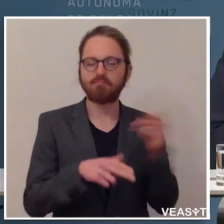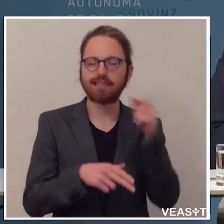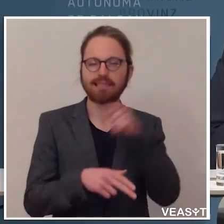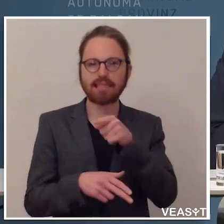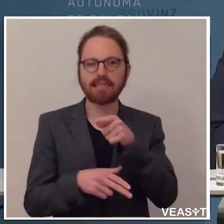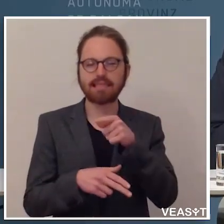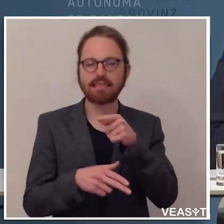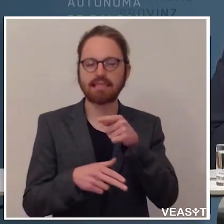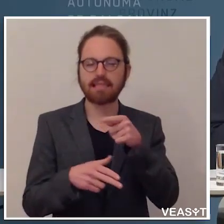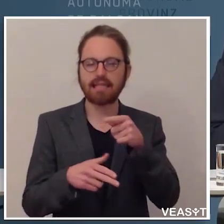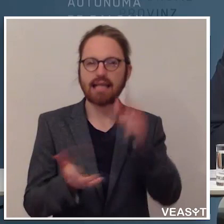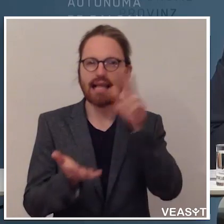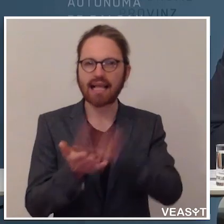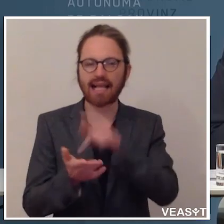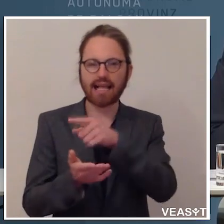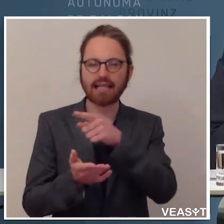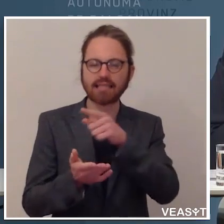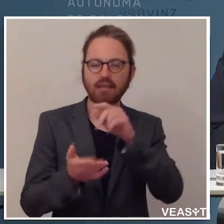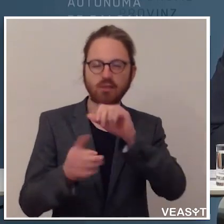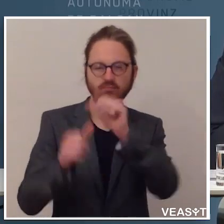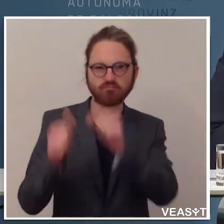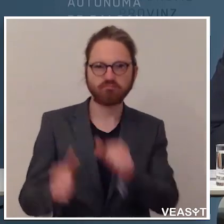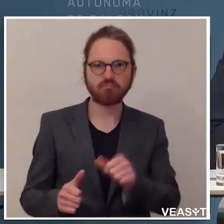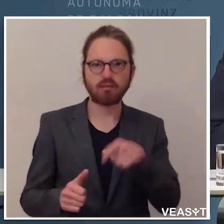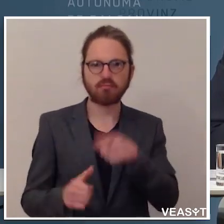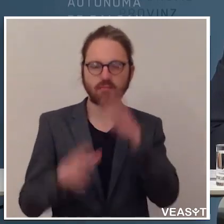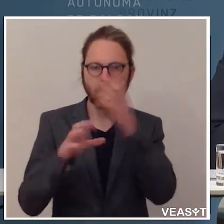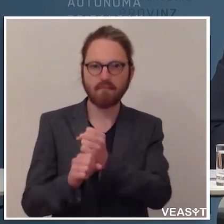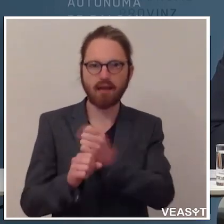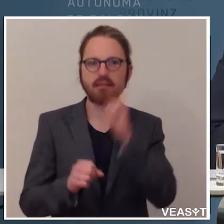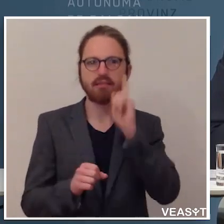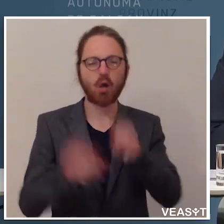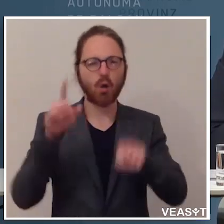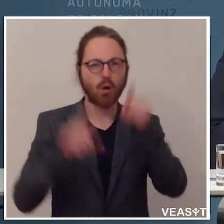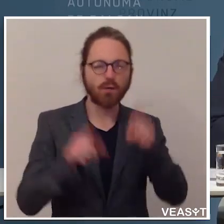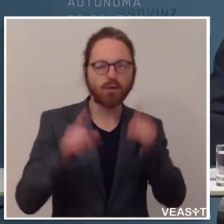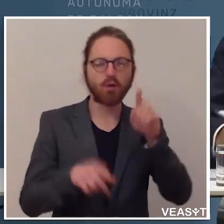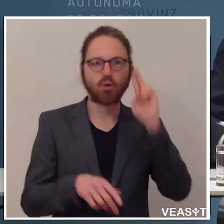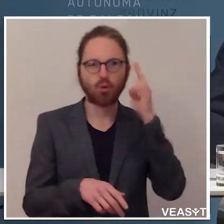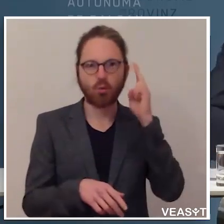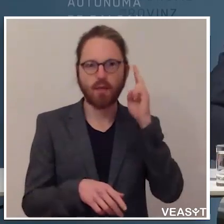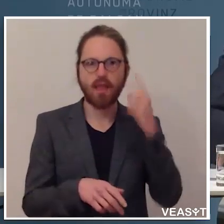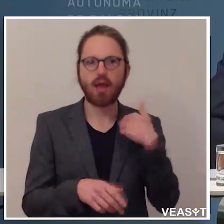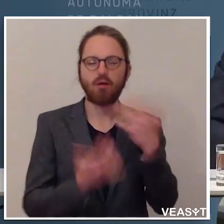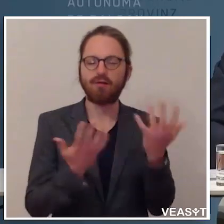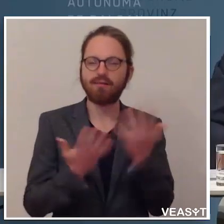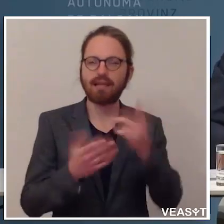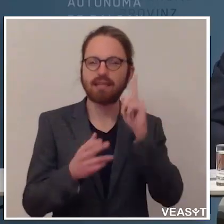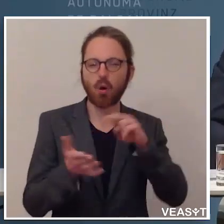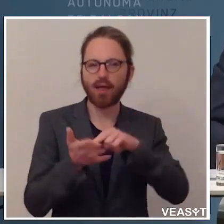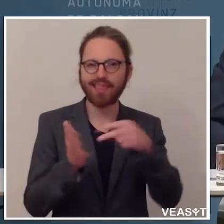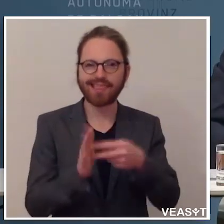Gesetzentwurf befasst. Wir haben die verschiedenen Szenarien natürlich auch abgewogen. Wir haben das, was auch auf technischer